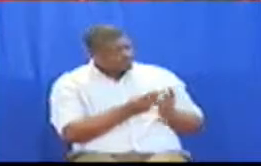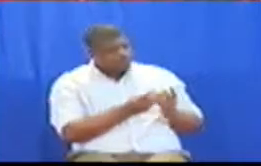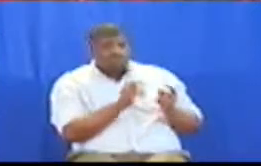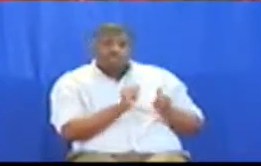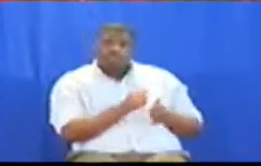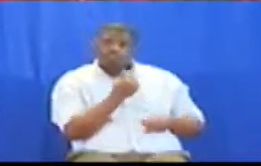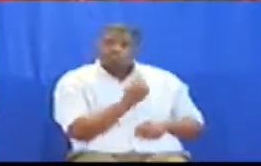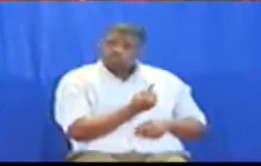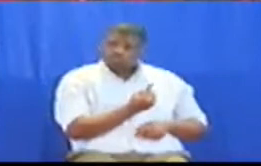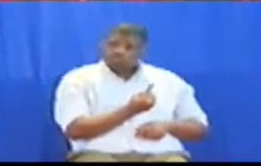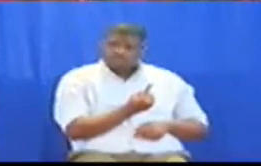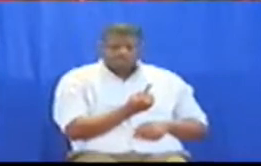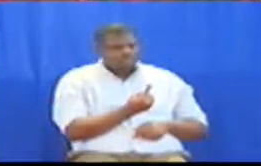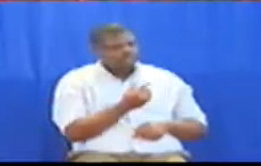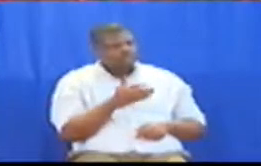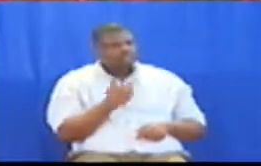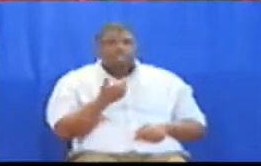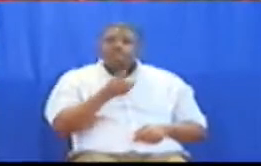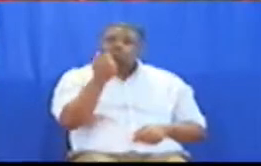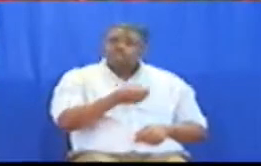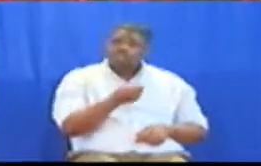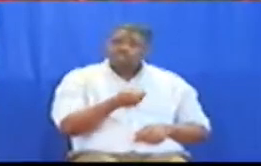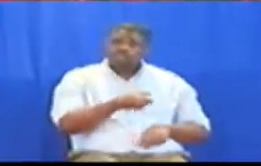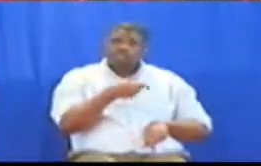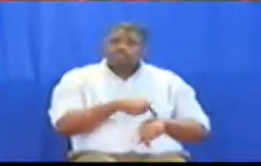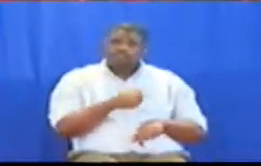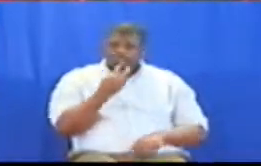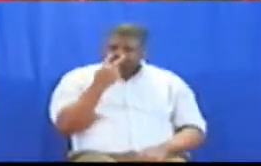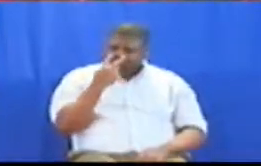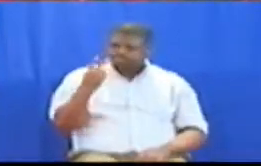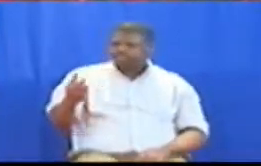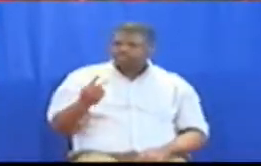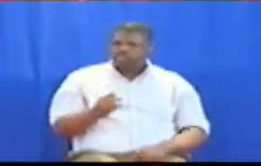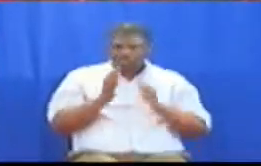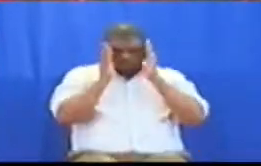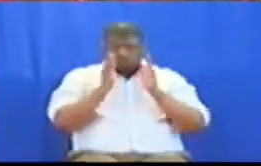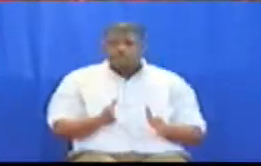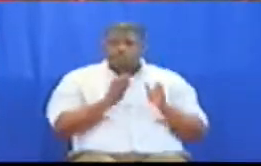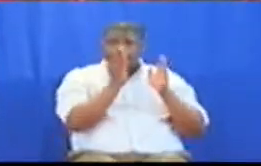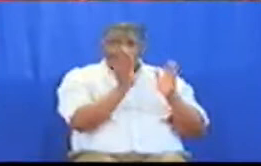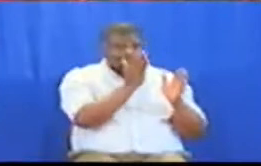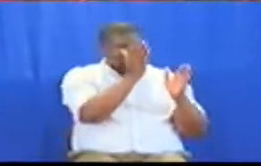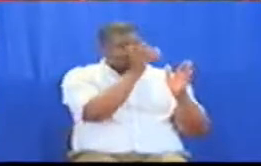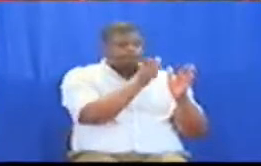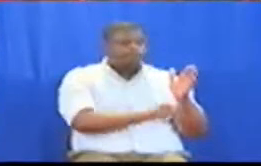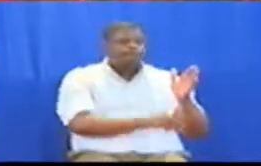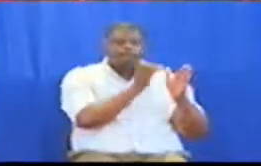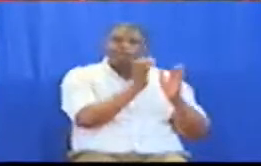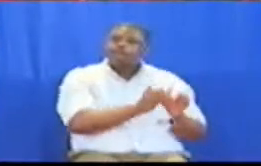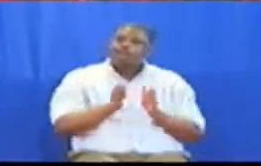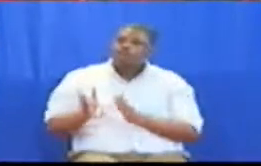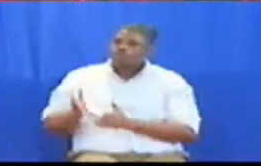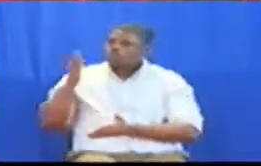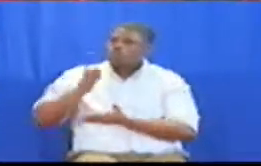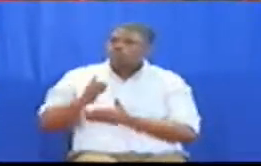ambalo pia ninataka tu nipongeze. Wakati namwangalia mheshimiwa Mpango pale, kweli Watanzania wamelipa